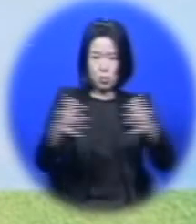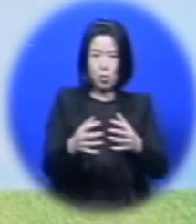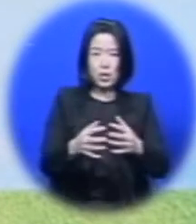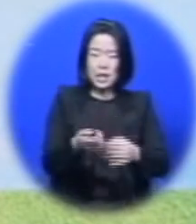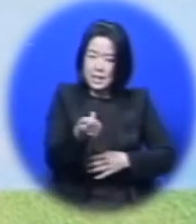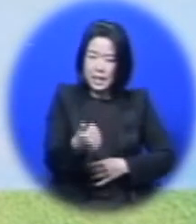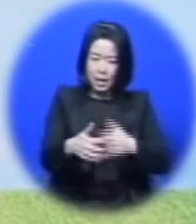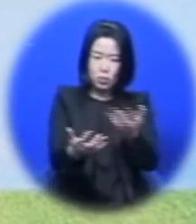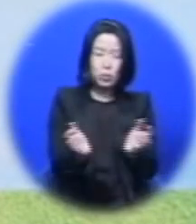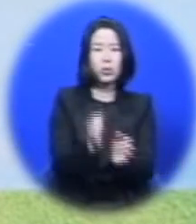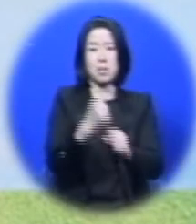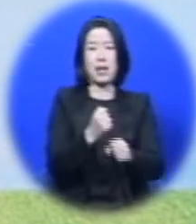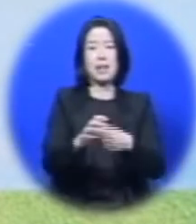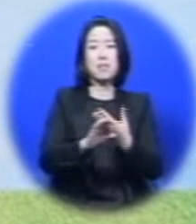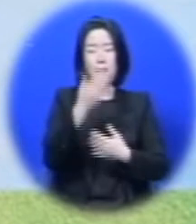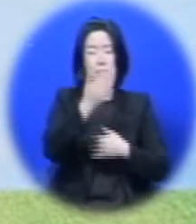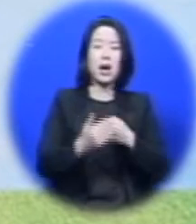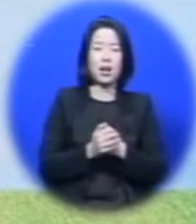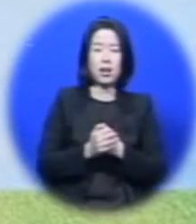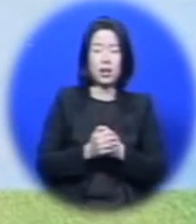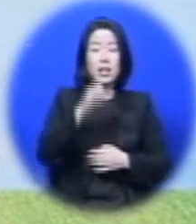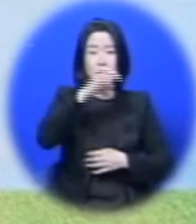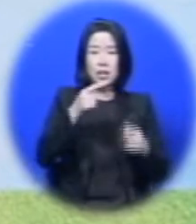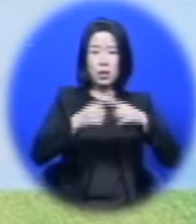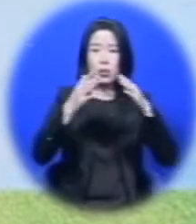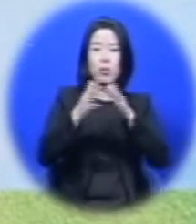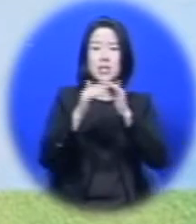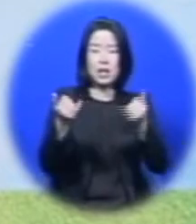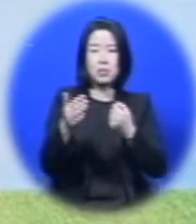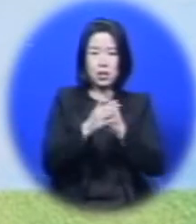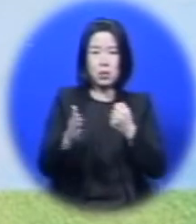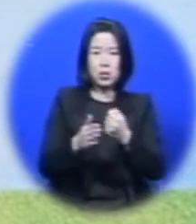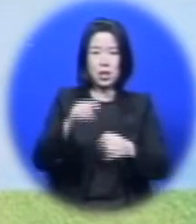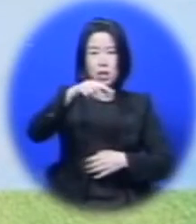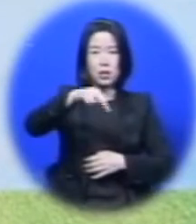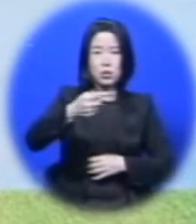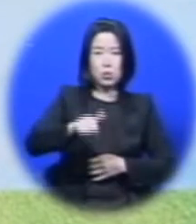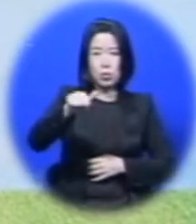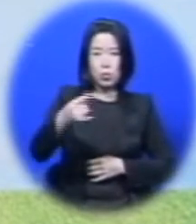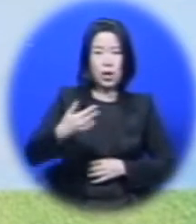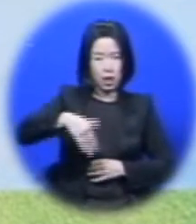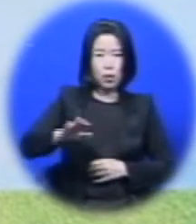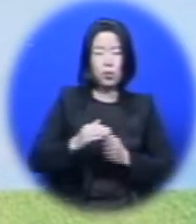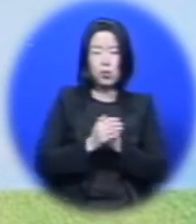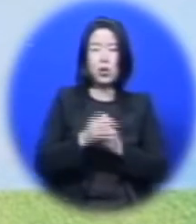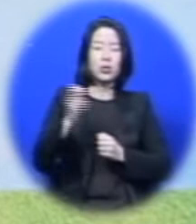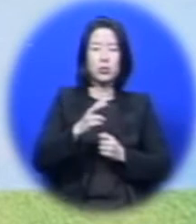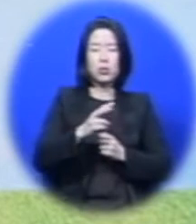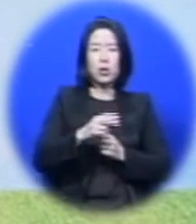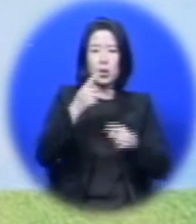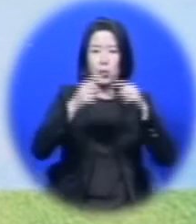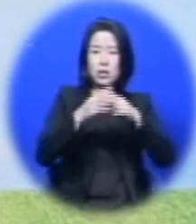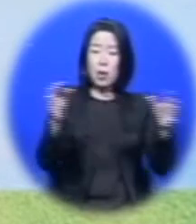공동체라도 만들면 됩니다. 그냥 교인이니까 속해 가야 되고, 그저 교회에서 모이려니까 선교에